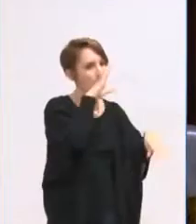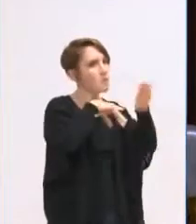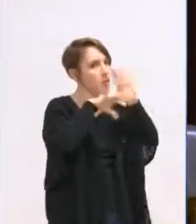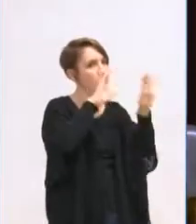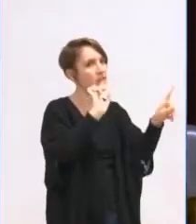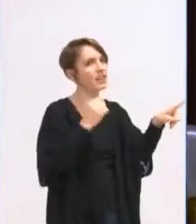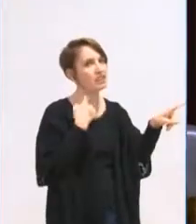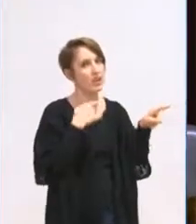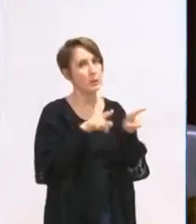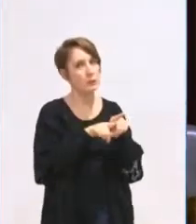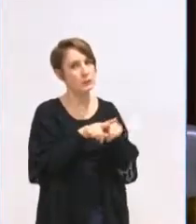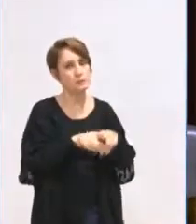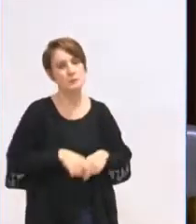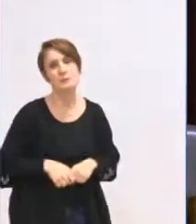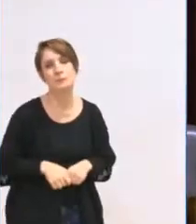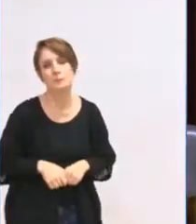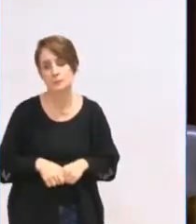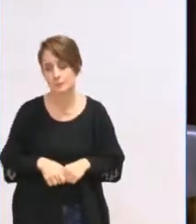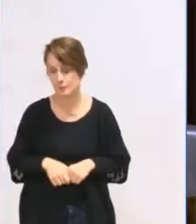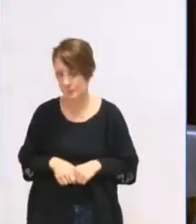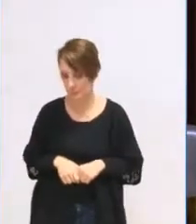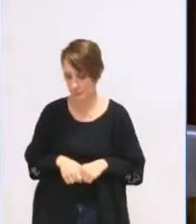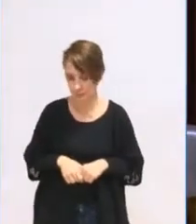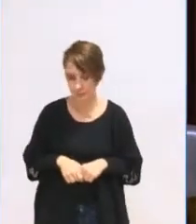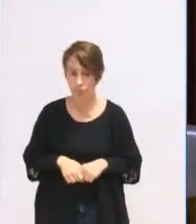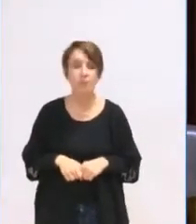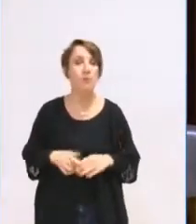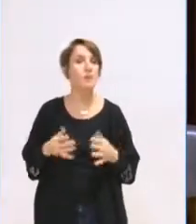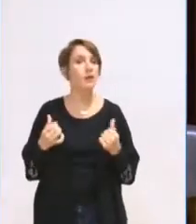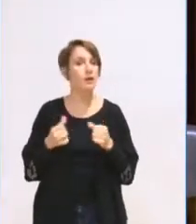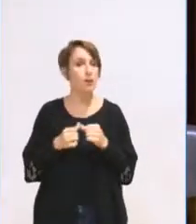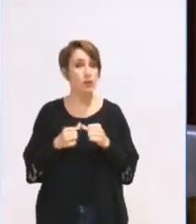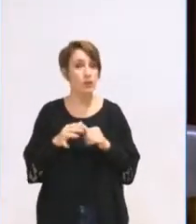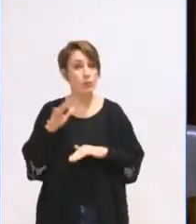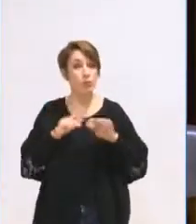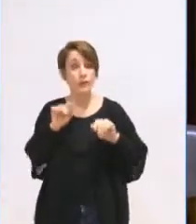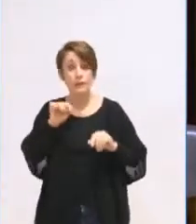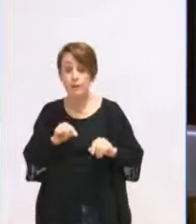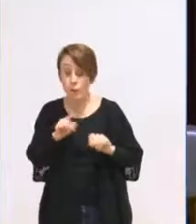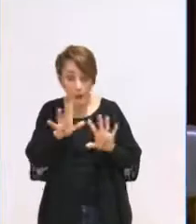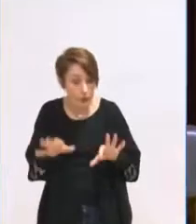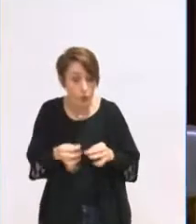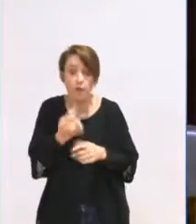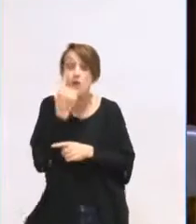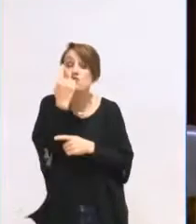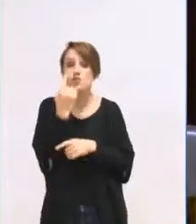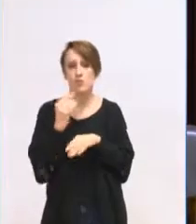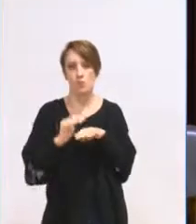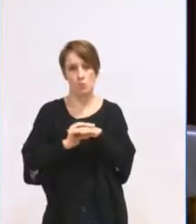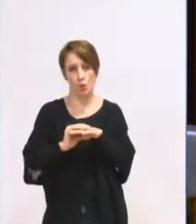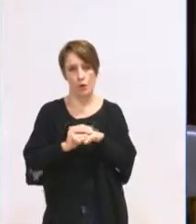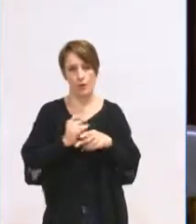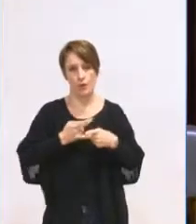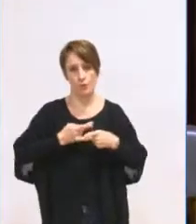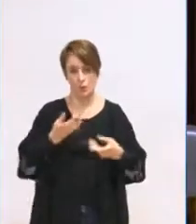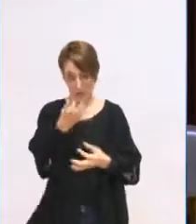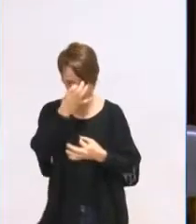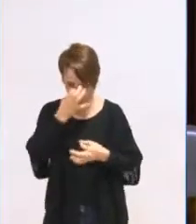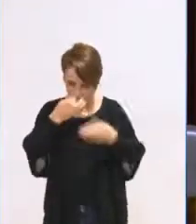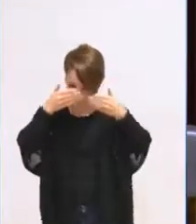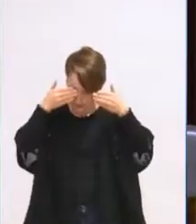pas regarder sur une politique publique précise à définir comment nous